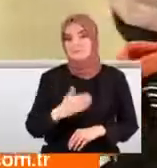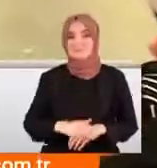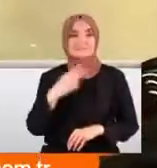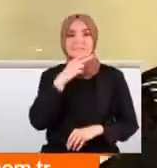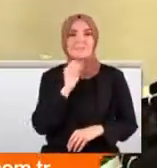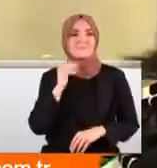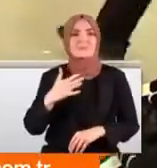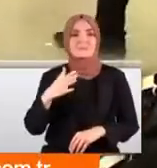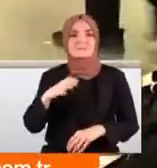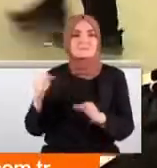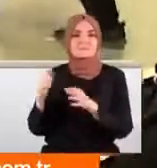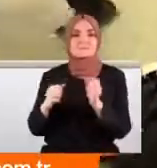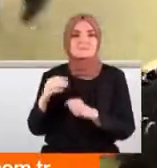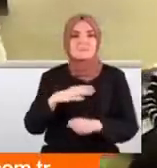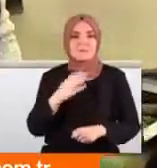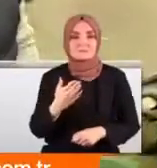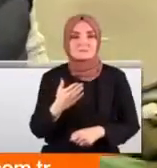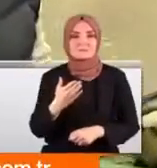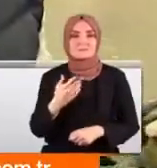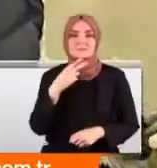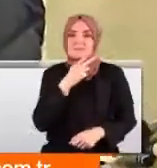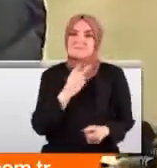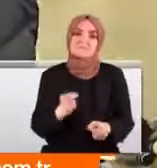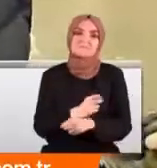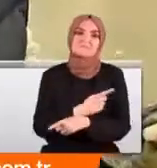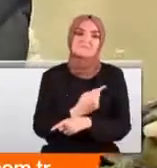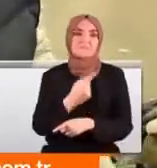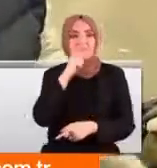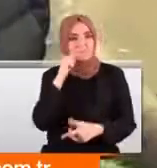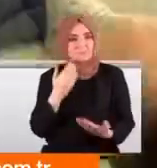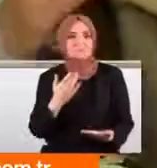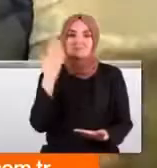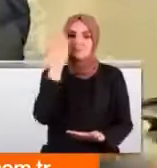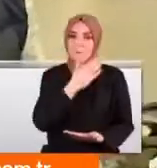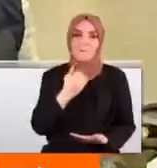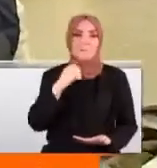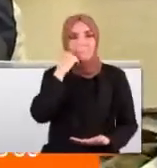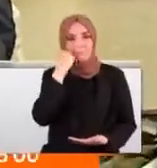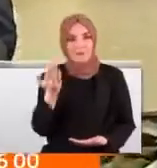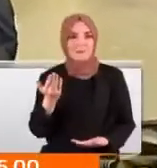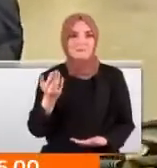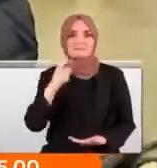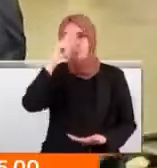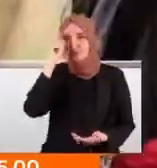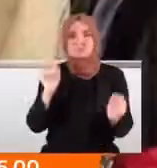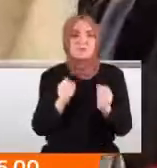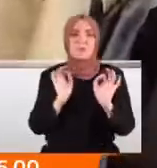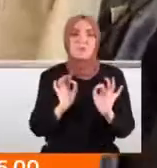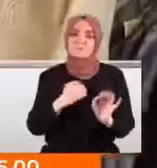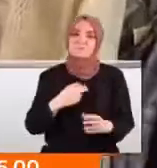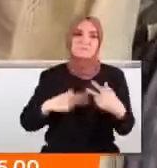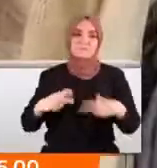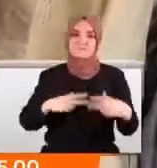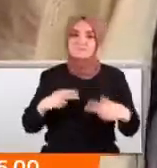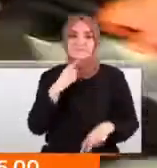yıl? Vallahi ben her rengi seviyorum ya, yakıştırıyorum. Hangisi yakışır? Kırmızı, siyah, beyaz, yaz, kış giyiyorum, seviyorum. Yılın moda rengi? Tabii